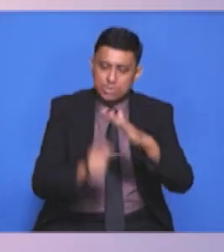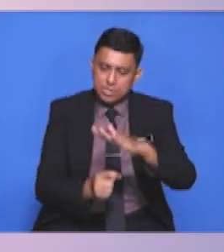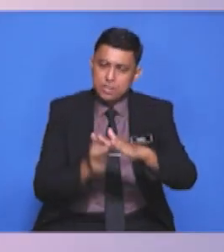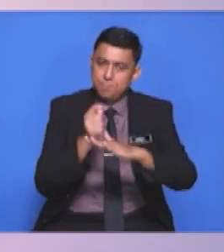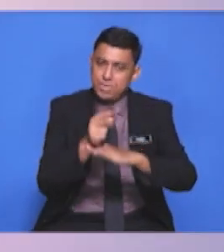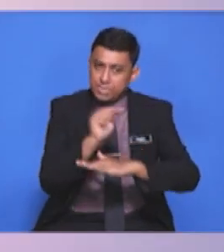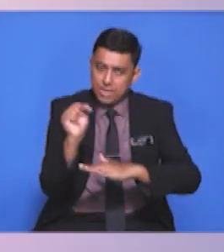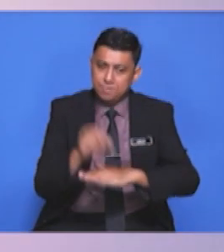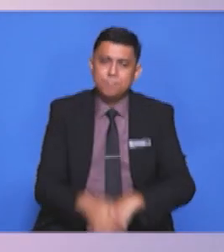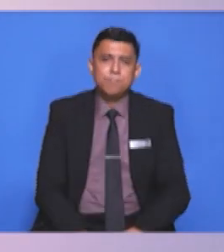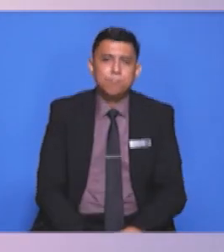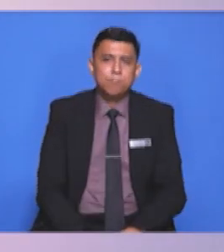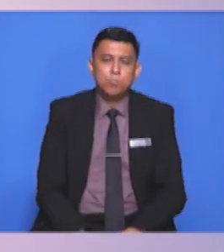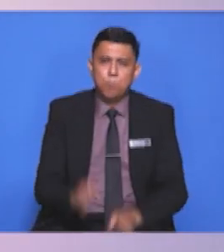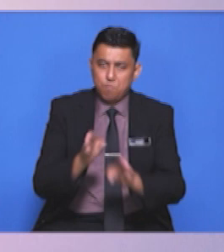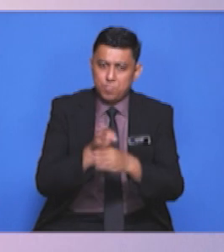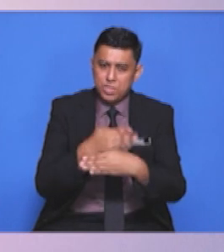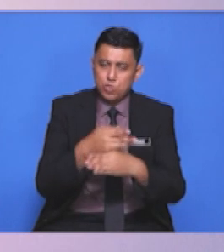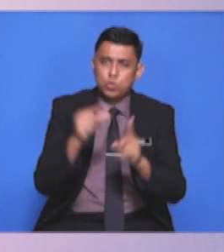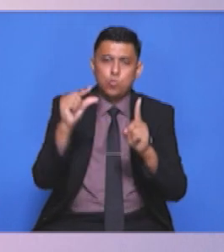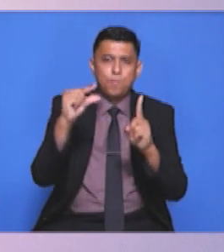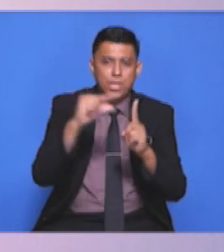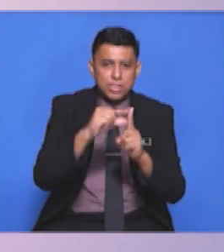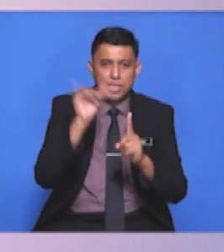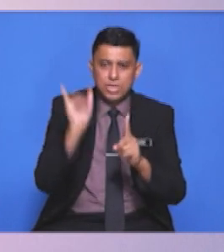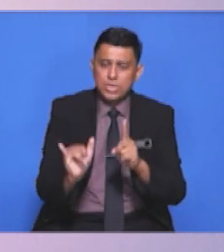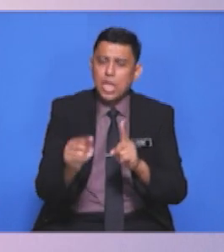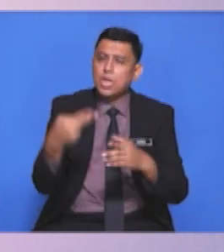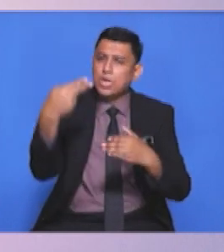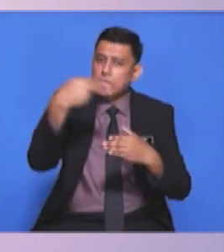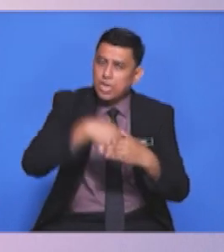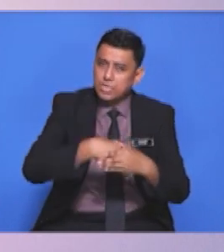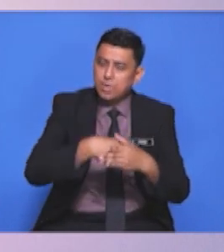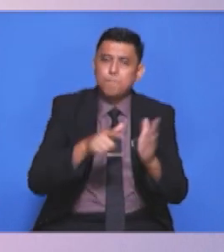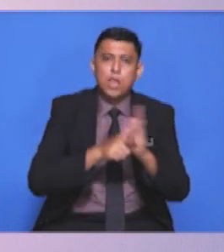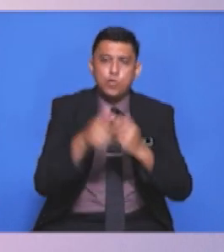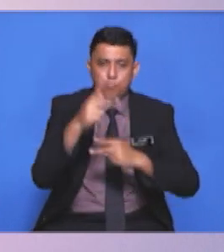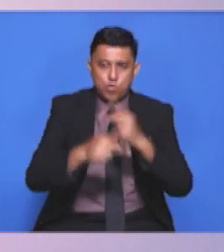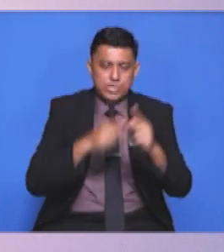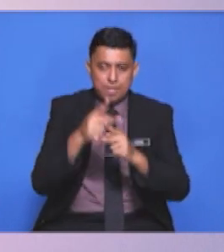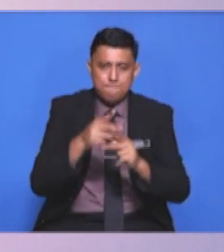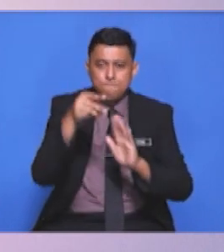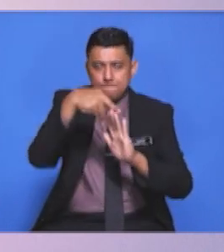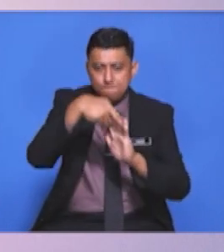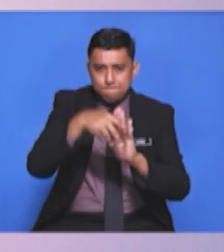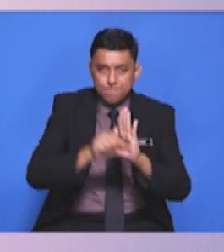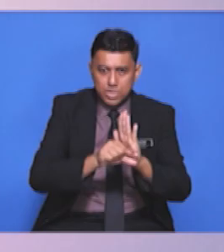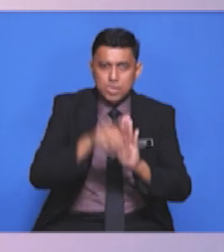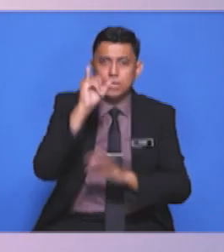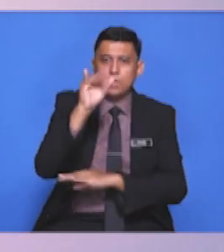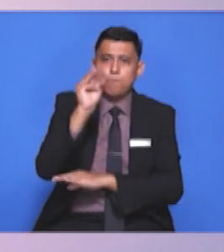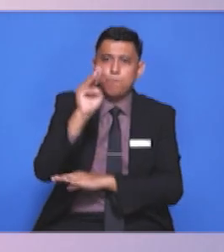kata terbitan hilang bentuk perkataan yang dihasilkan melalui proses pengimbuhan